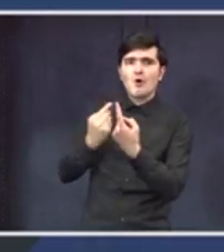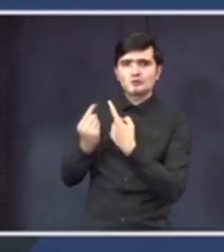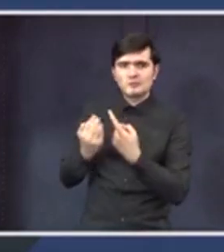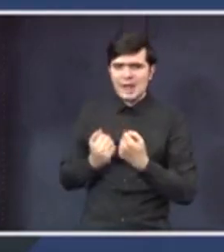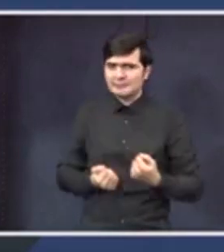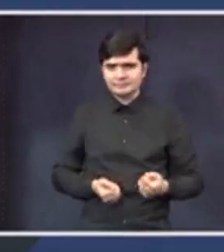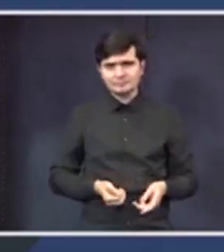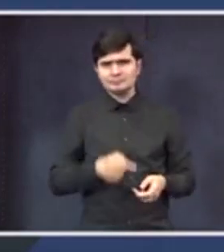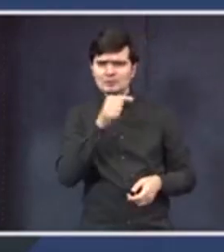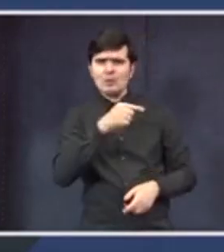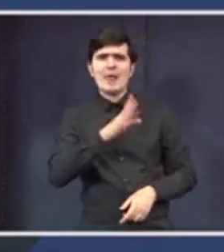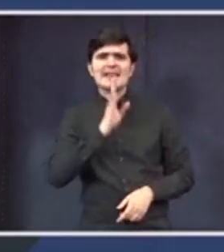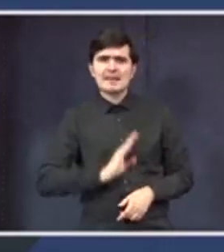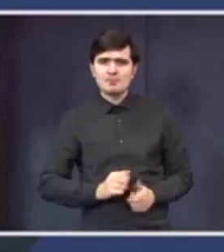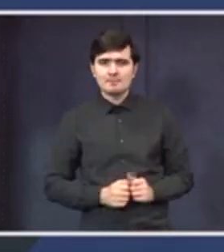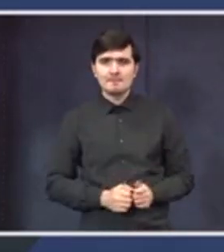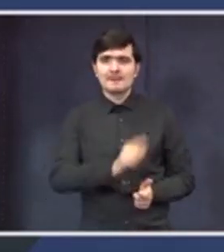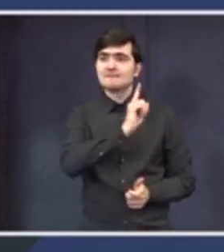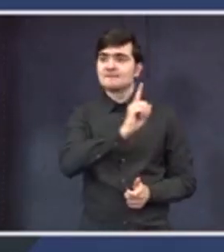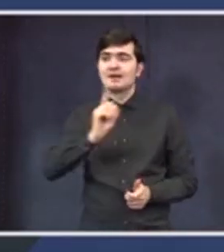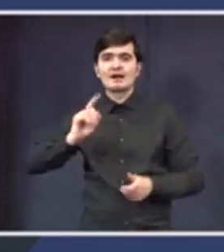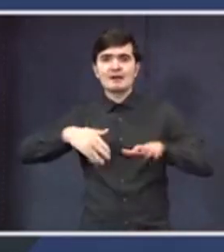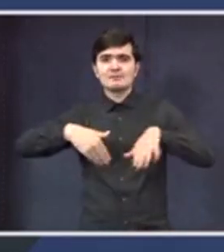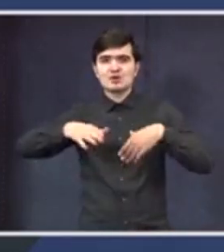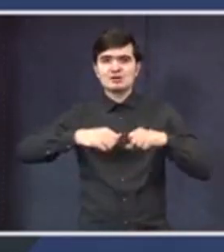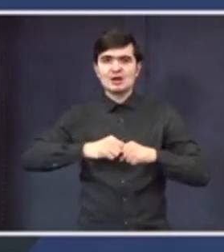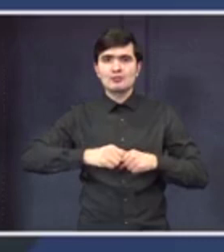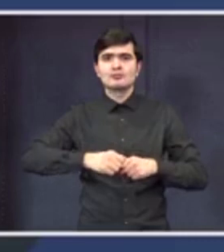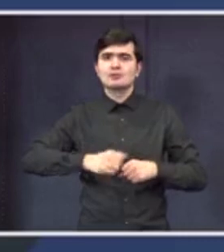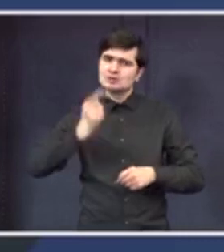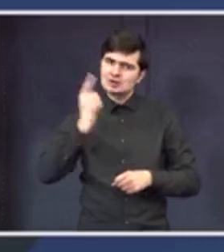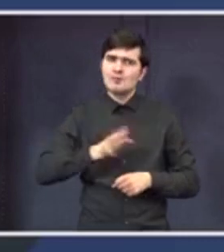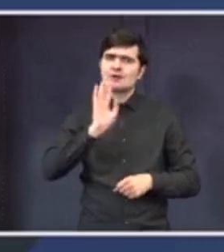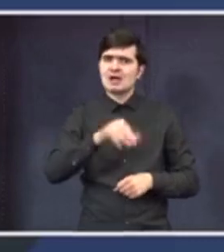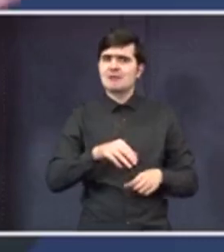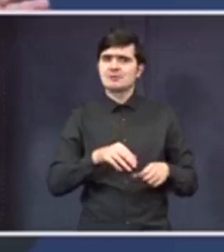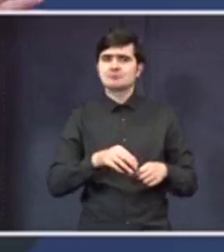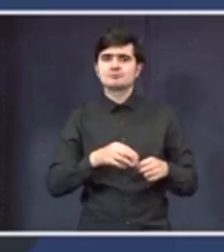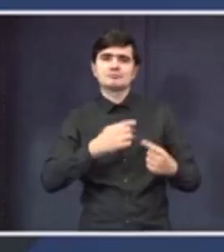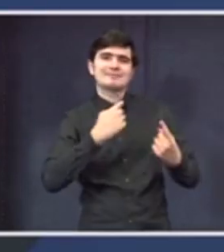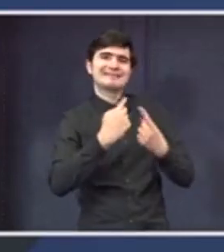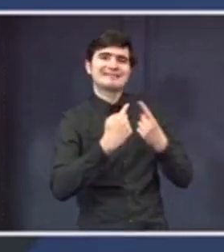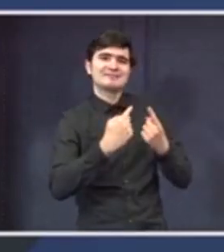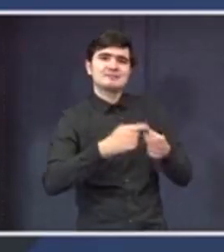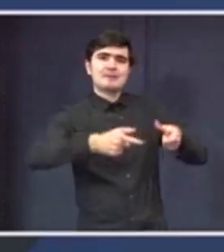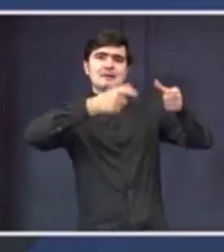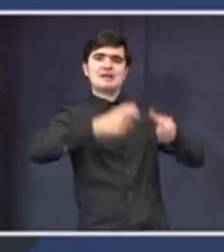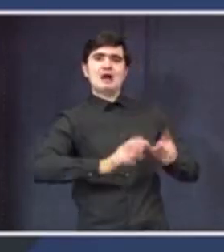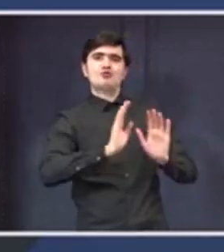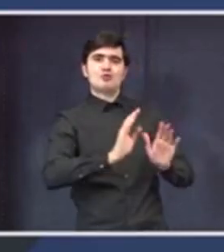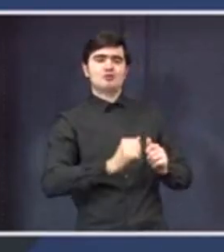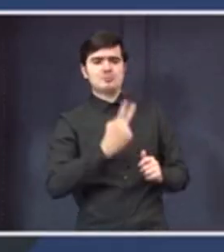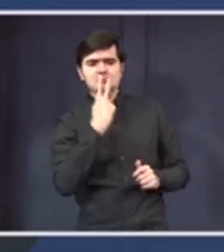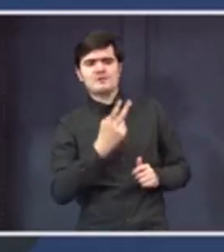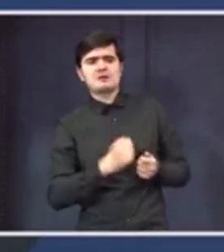acolo e foarte simplu. Fiecare minister va trebui să aibă la rândul său discuții pe sectorul respectiv, să vadă